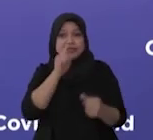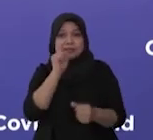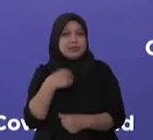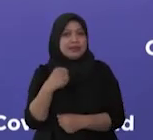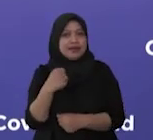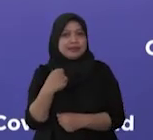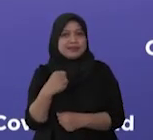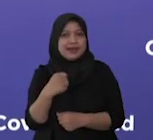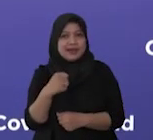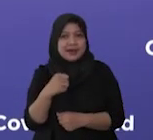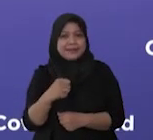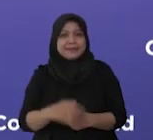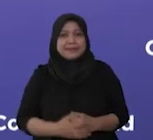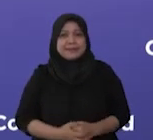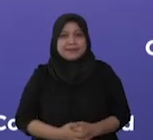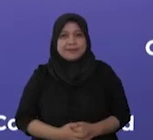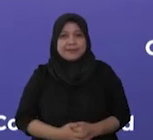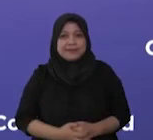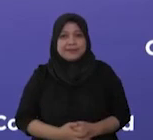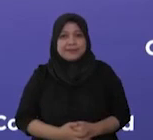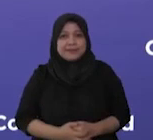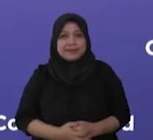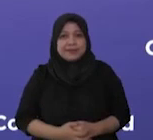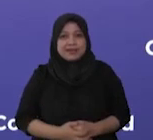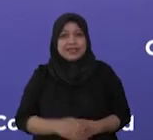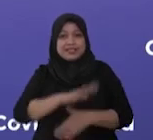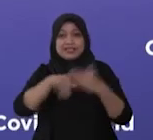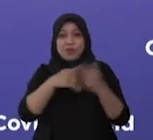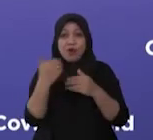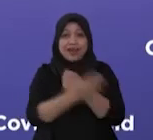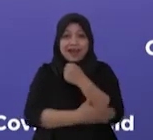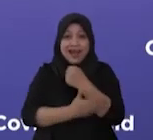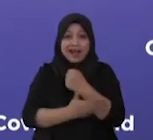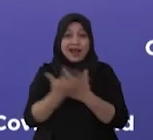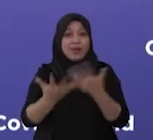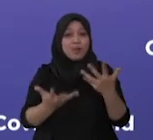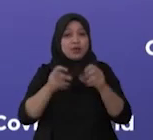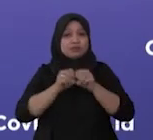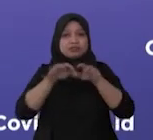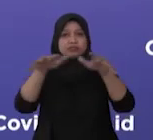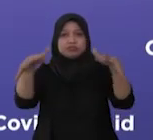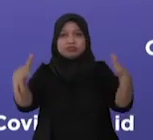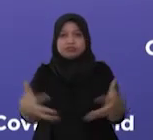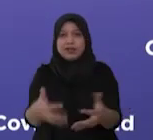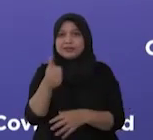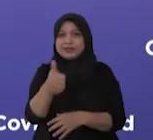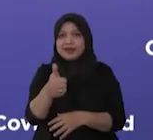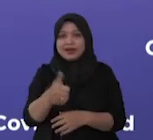ini permasalahan yang akan menimpa seluruh negara di muka bumi karena ini adalah masalah penuh